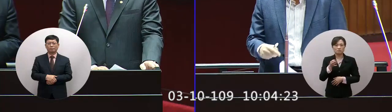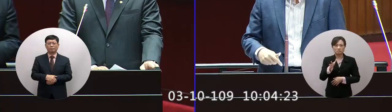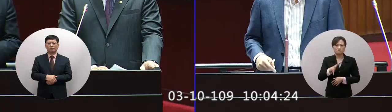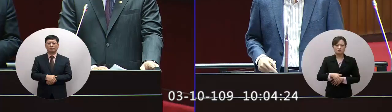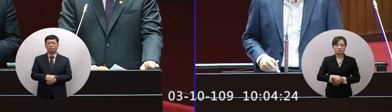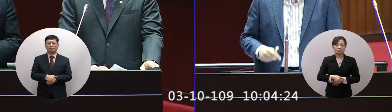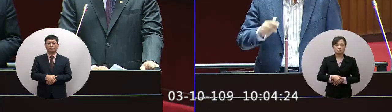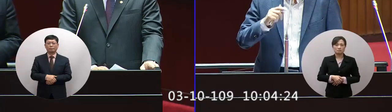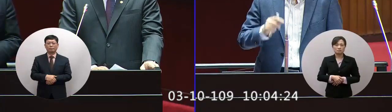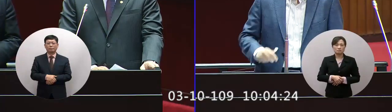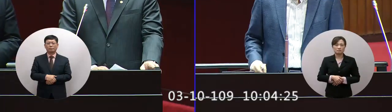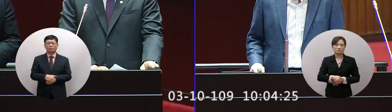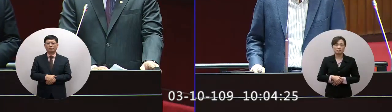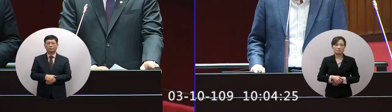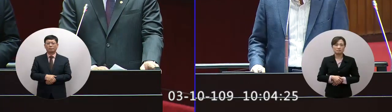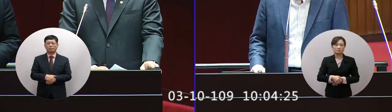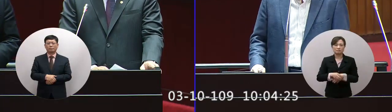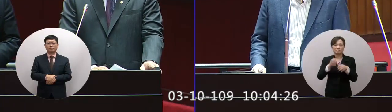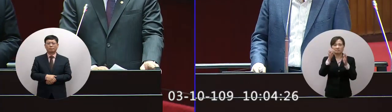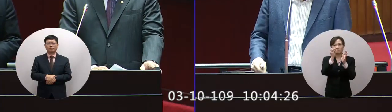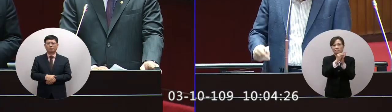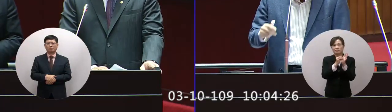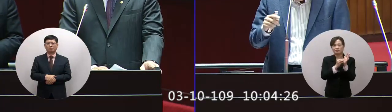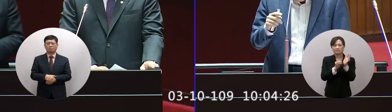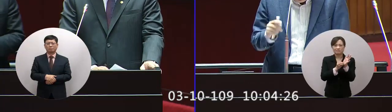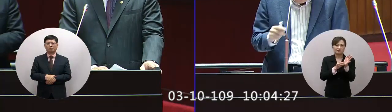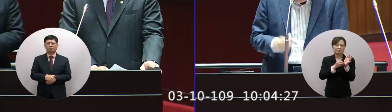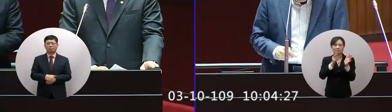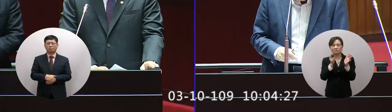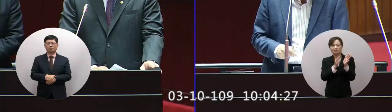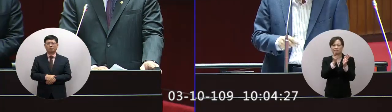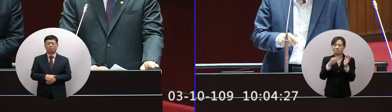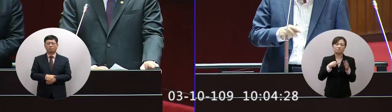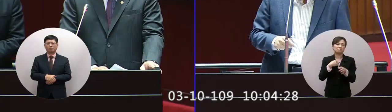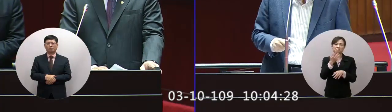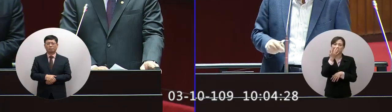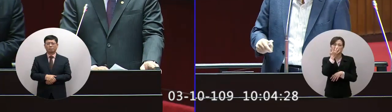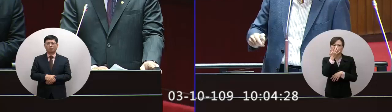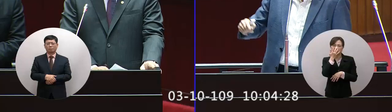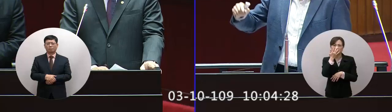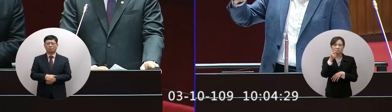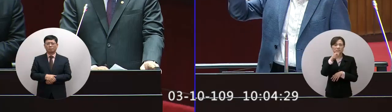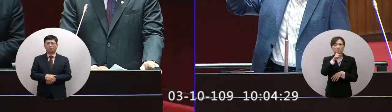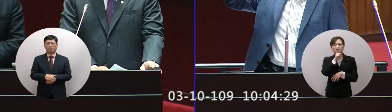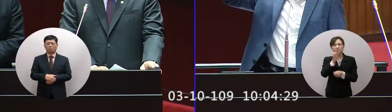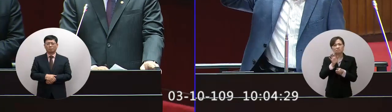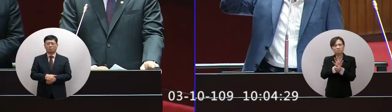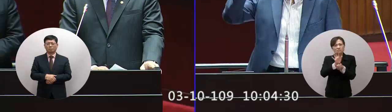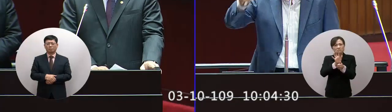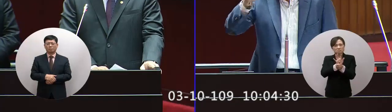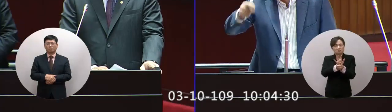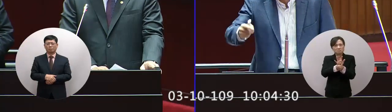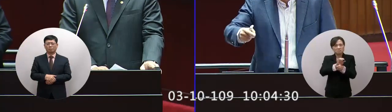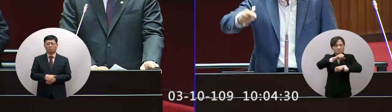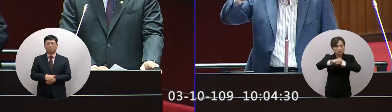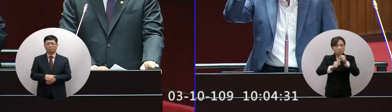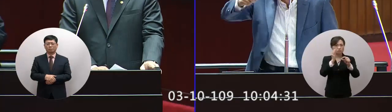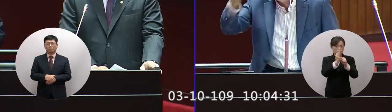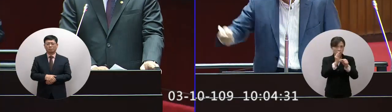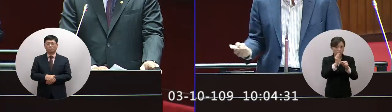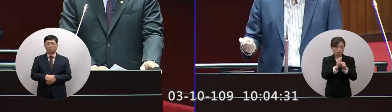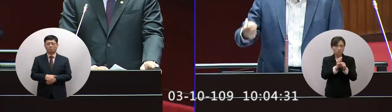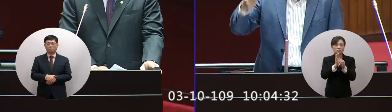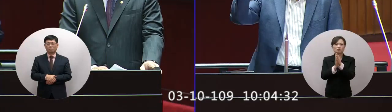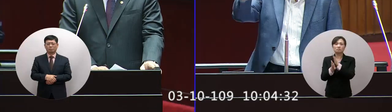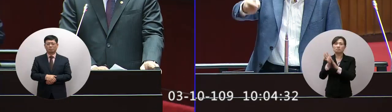哈，咬文嚼字我比较不会了哈。因为推动中啊，你讲推动中，跟如果延伸线